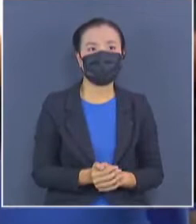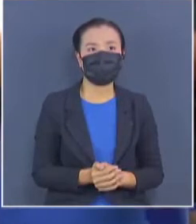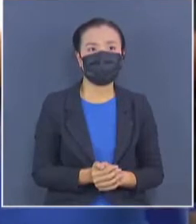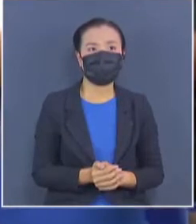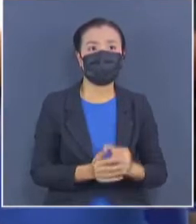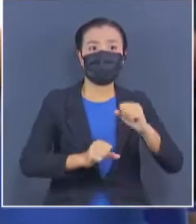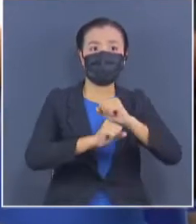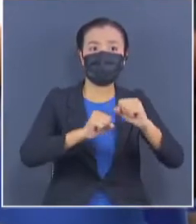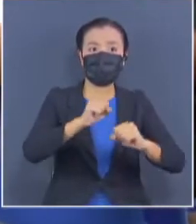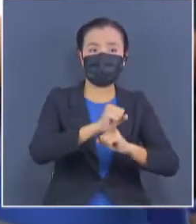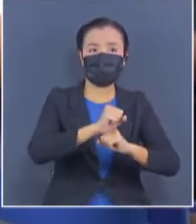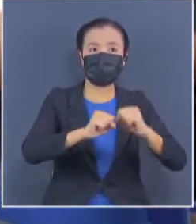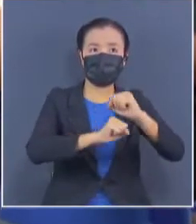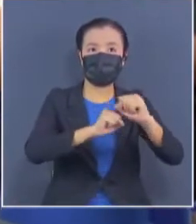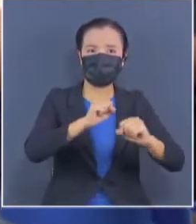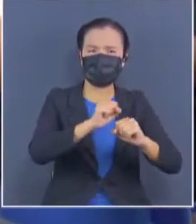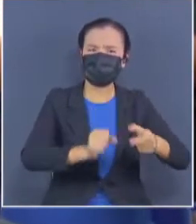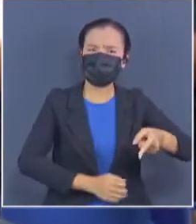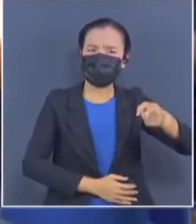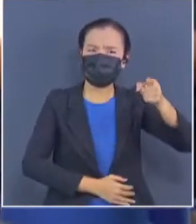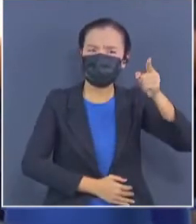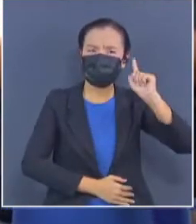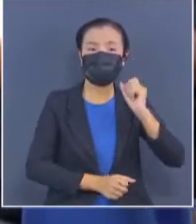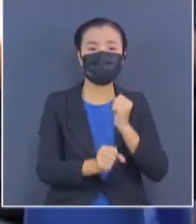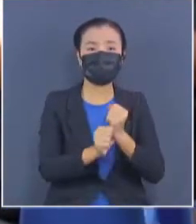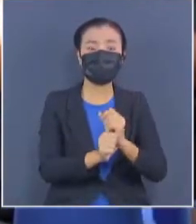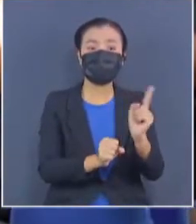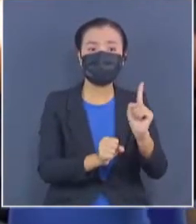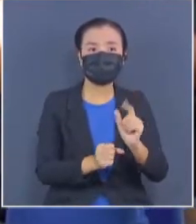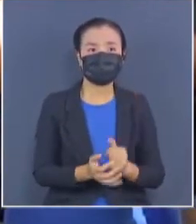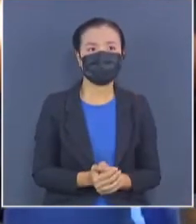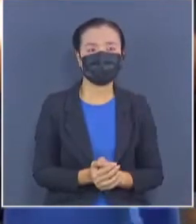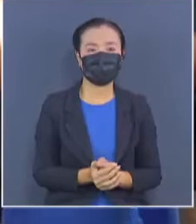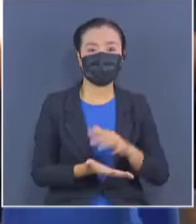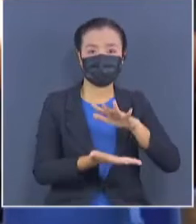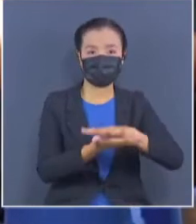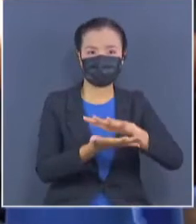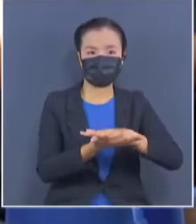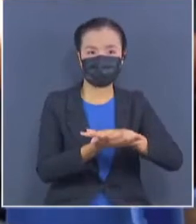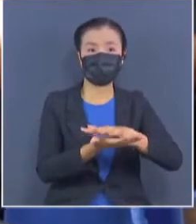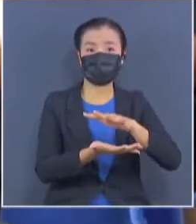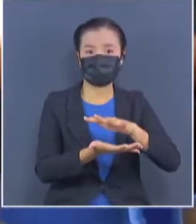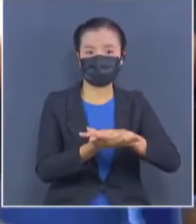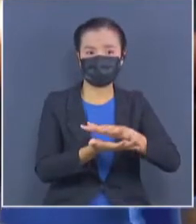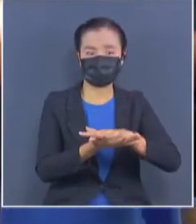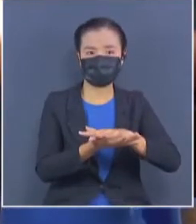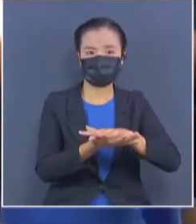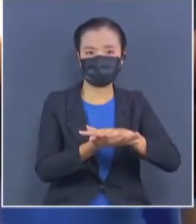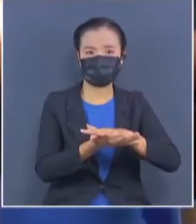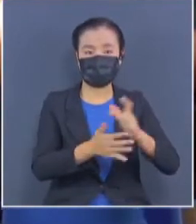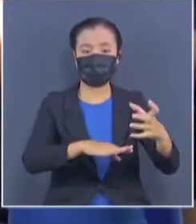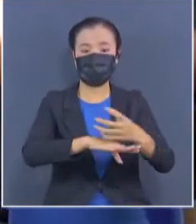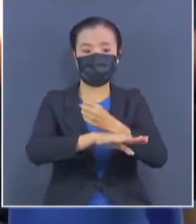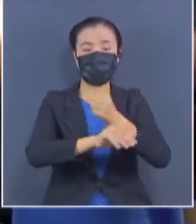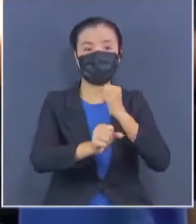เรื่องการก่อสร้างที่บอกว่ามันเป็นการก่อสร้างล่าช้าแก้ไขยังไงบ้างทางโรงเรียนก็จะให้ทางผู้รับเหมา